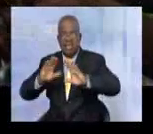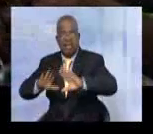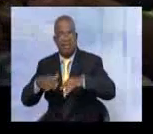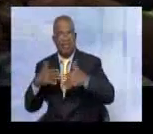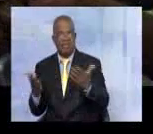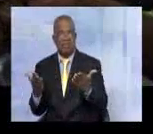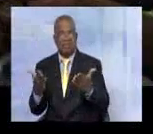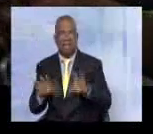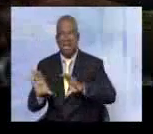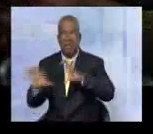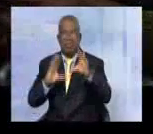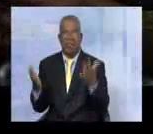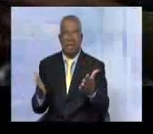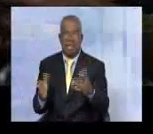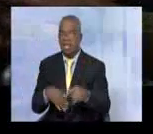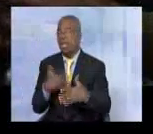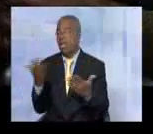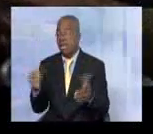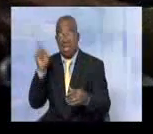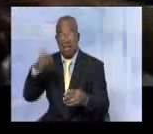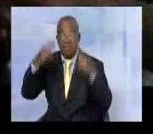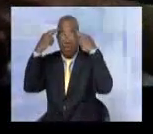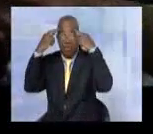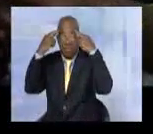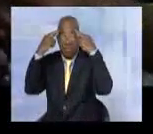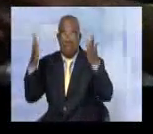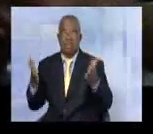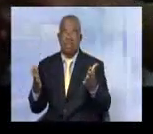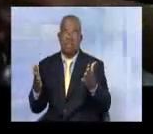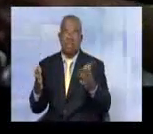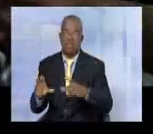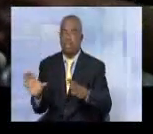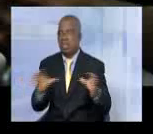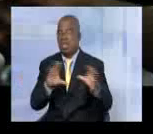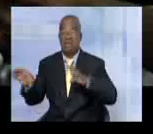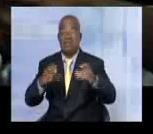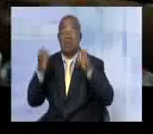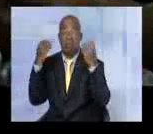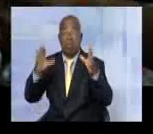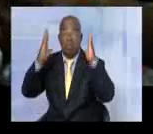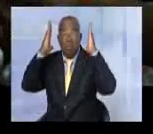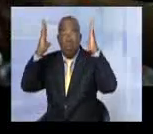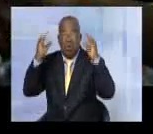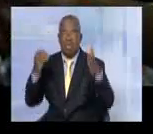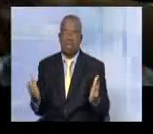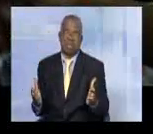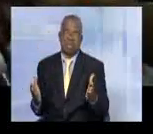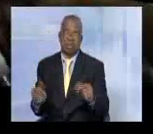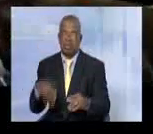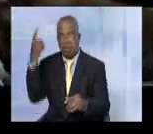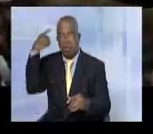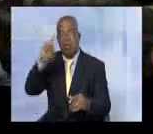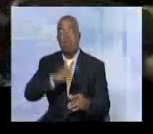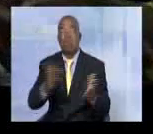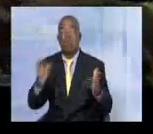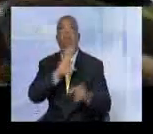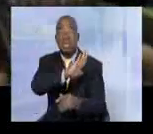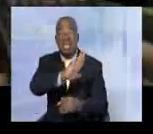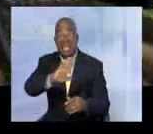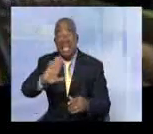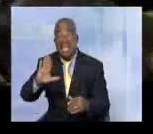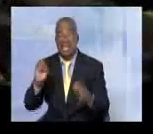sensibiliser nos partenaires techniques, de partager l'information avec tout le monde. Ensuite, à